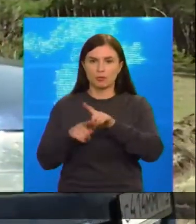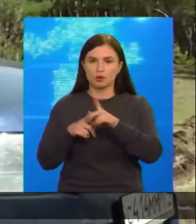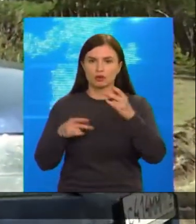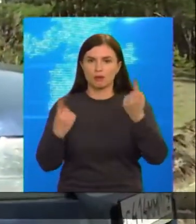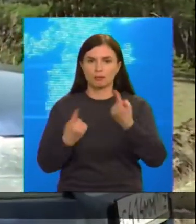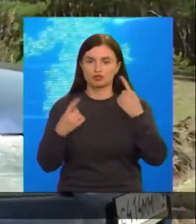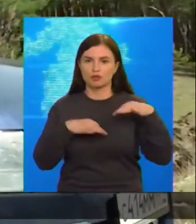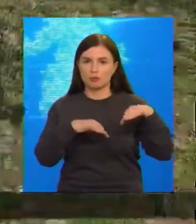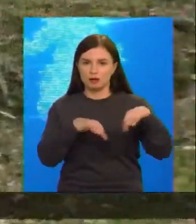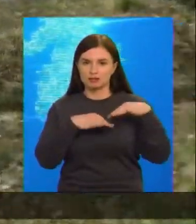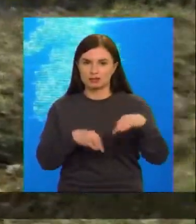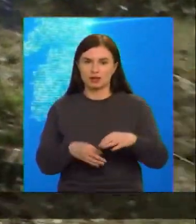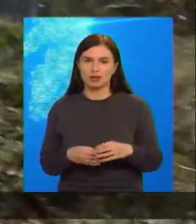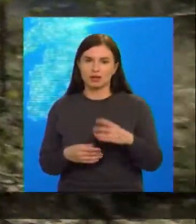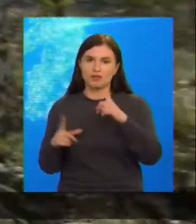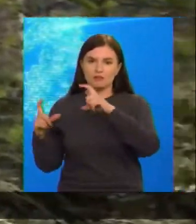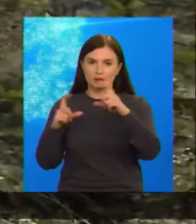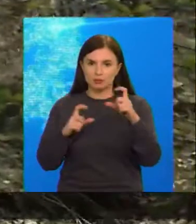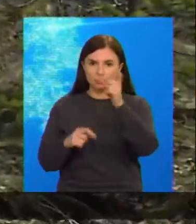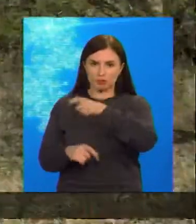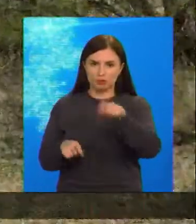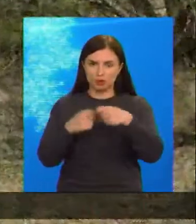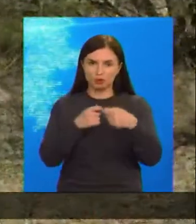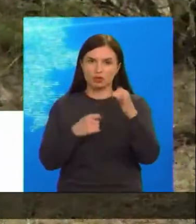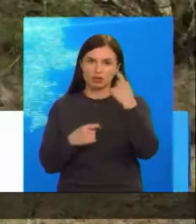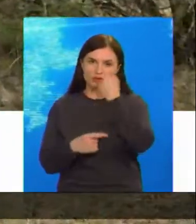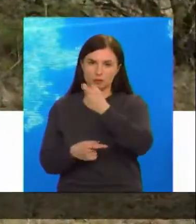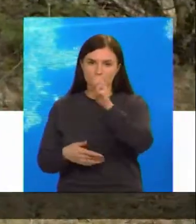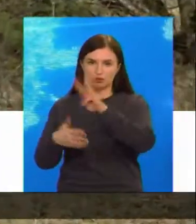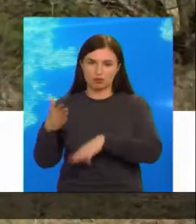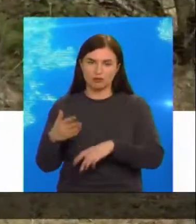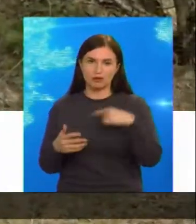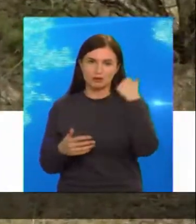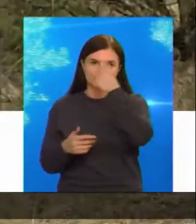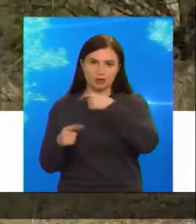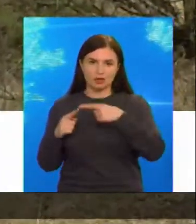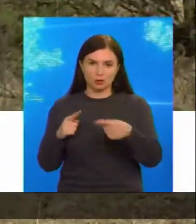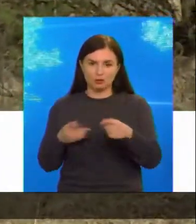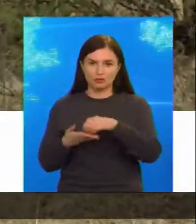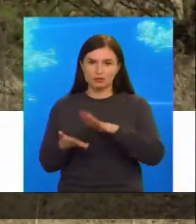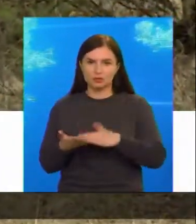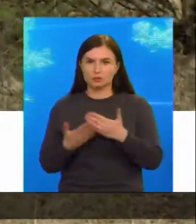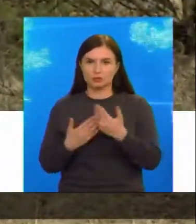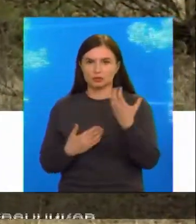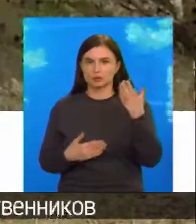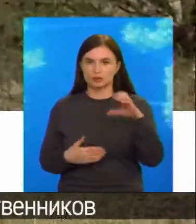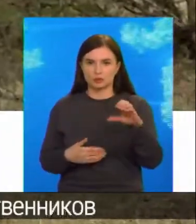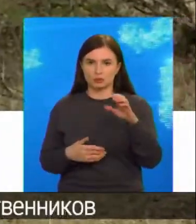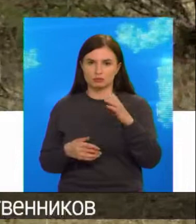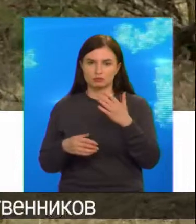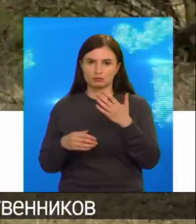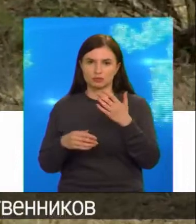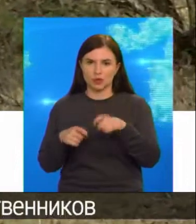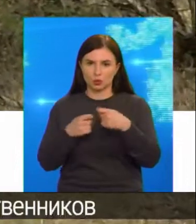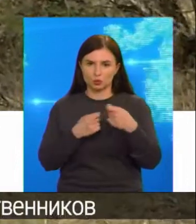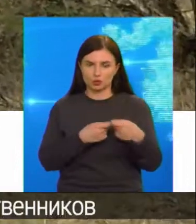автомагистрали. Нарушители фотографируют и информируют о штрафах. За год фиксируется порядка сотни нарушений.